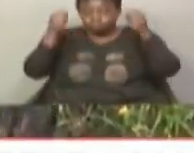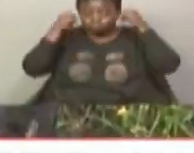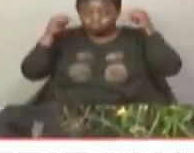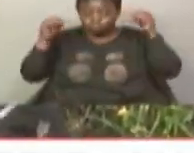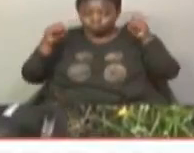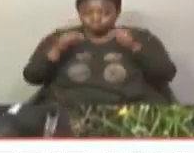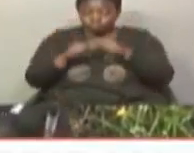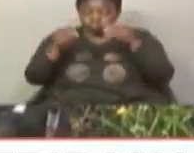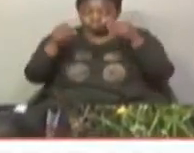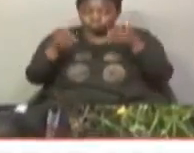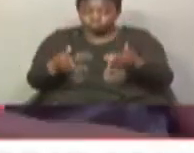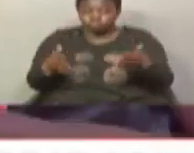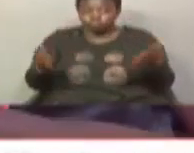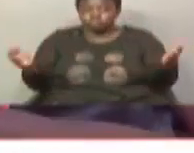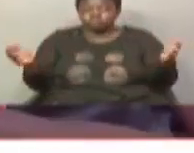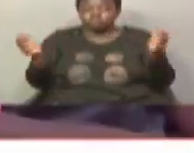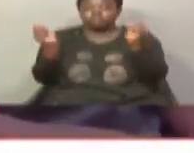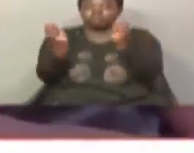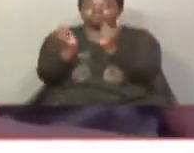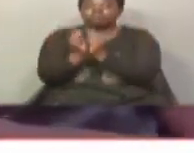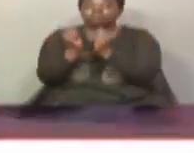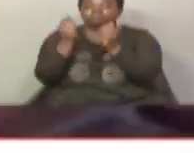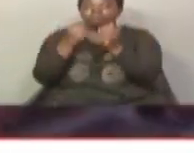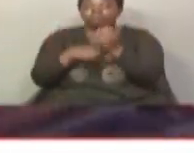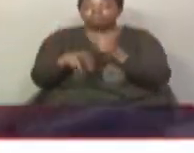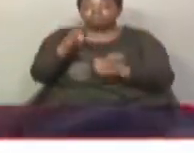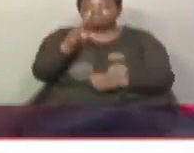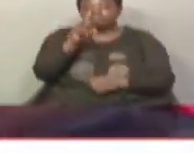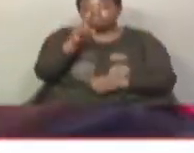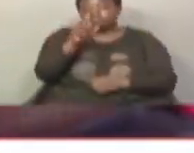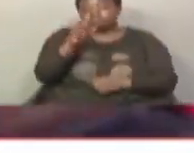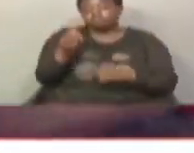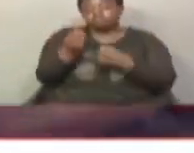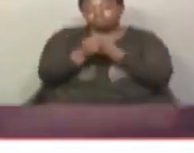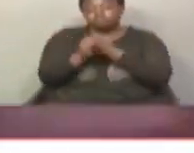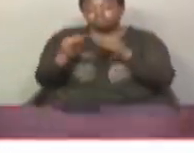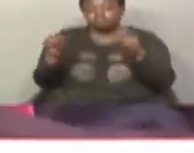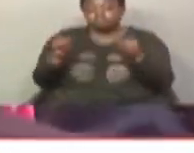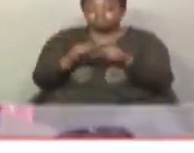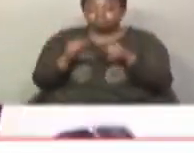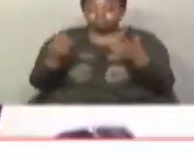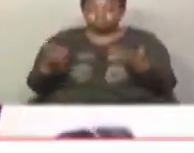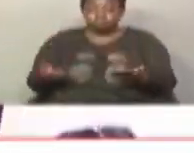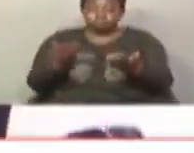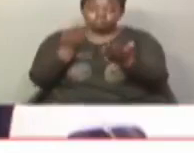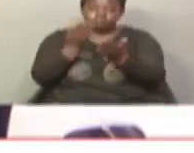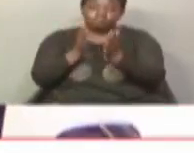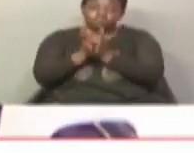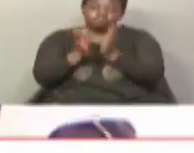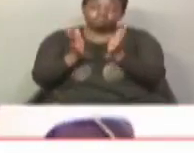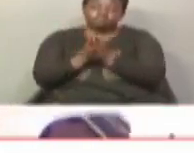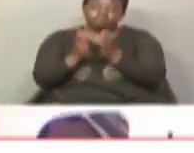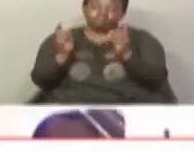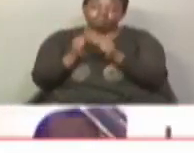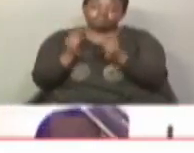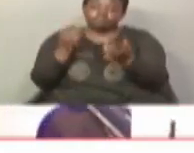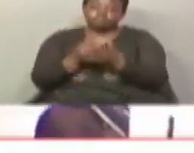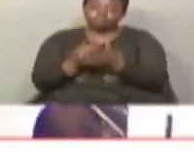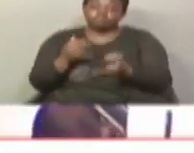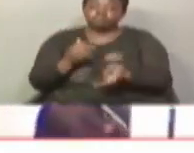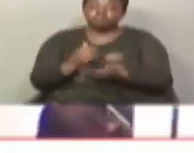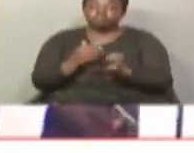zikyaliko wazisiba bategeeza nti ala disimba buzi yabataasa era nga bamulumbojide kulimu bayitamu ne bamusaba okubayamba